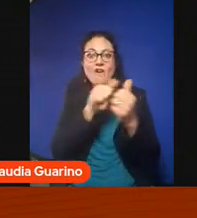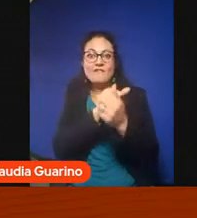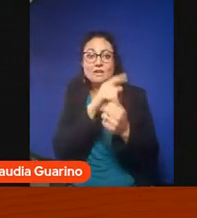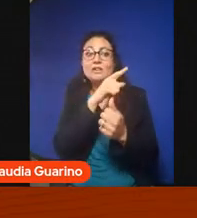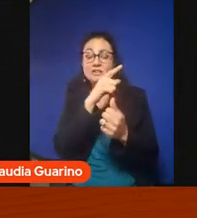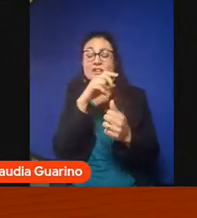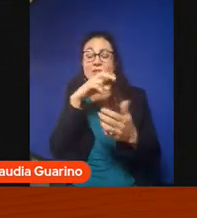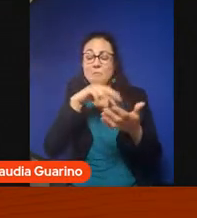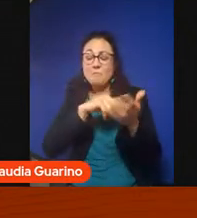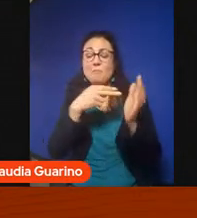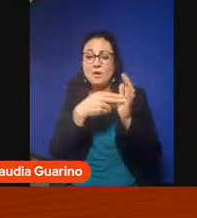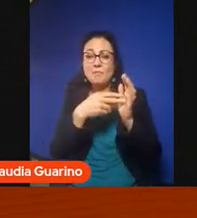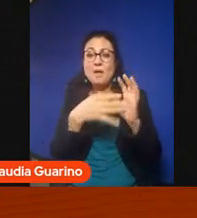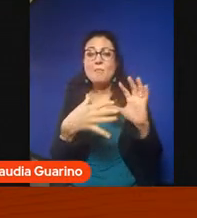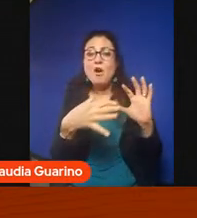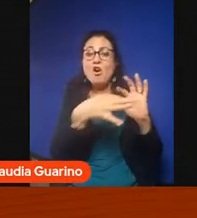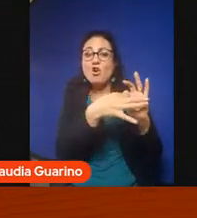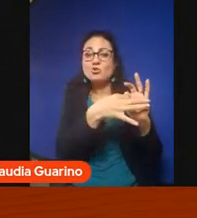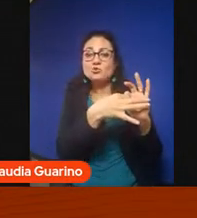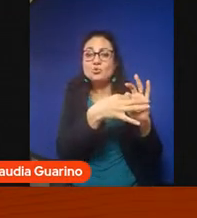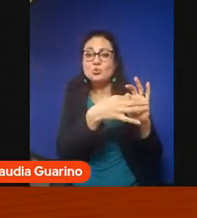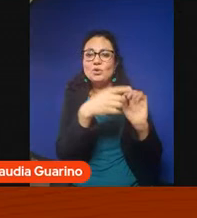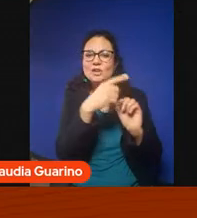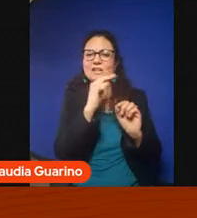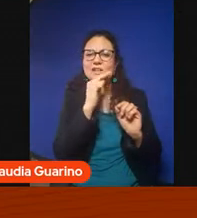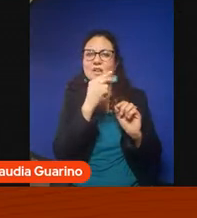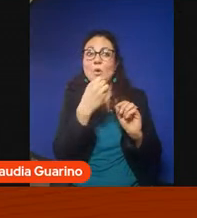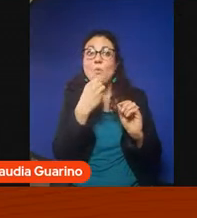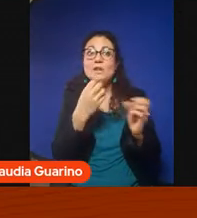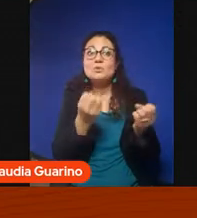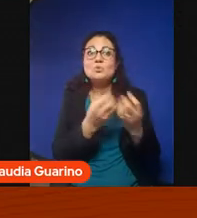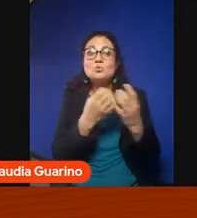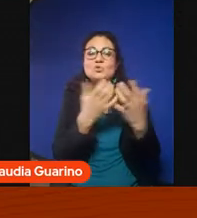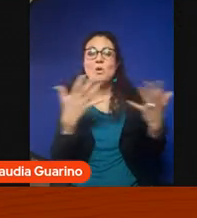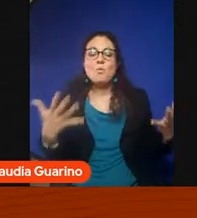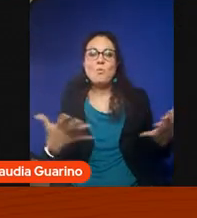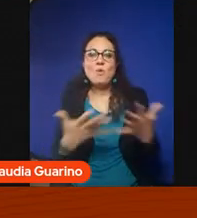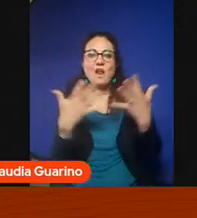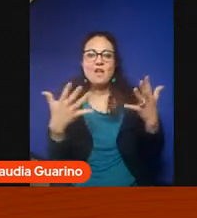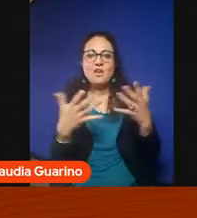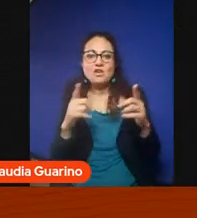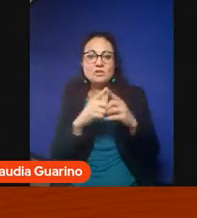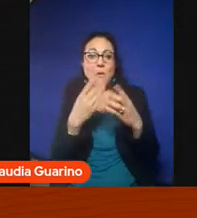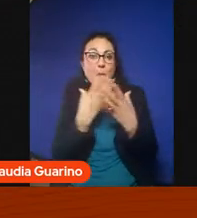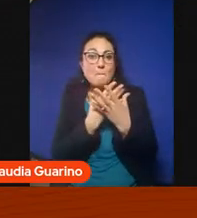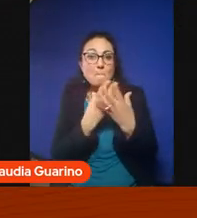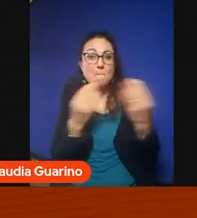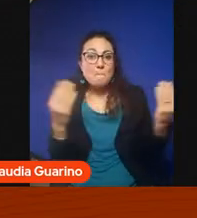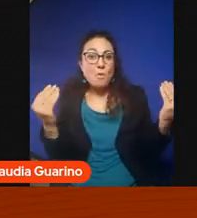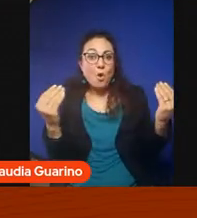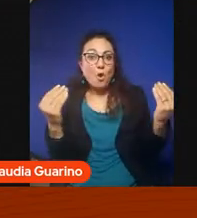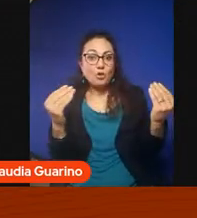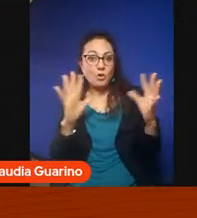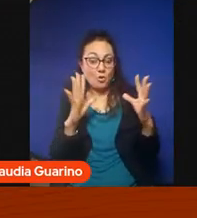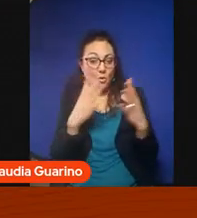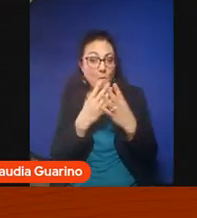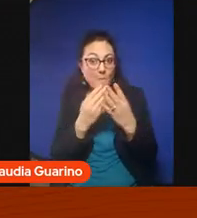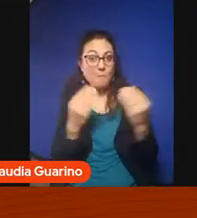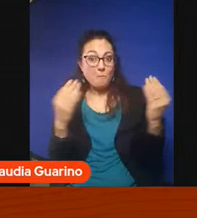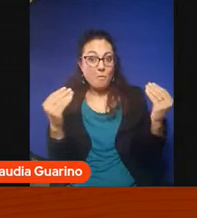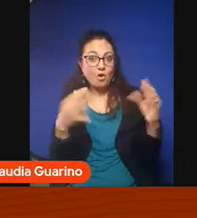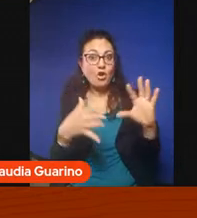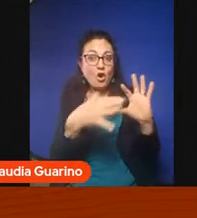congiunturali, e quando gli è successo qualcosa di molto, molto, molto, cioè strutturali, congiunturali, allora